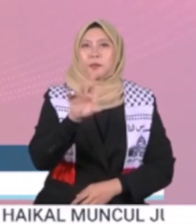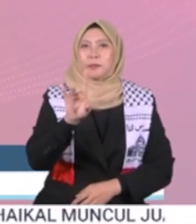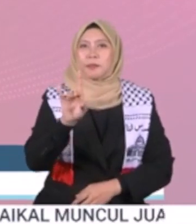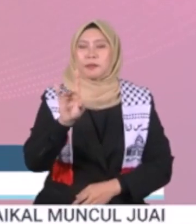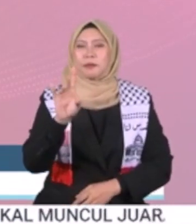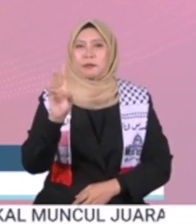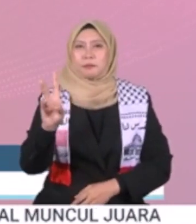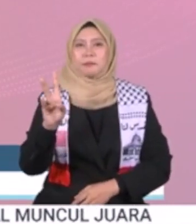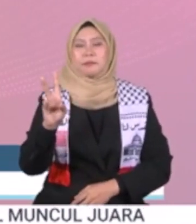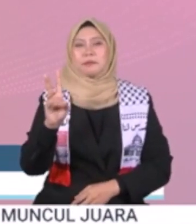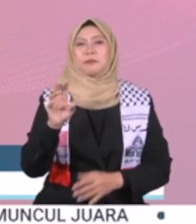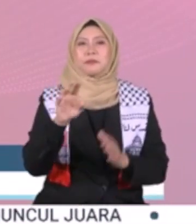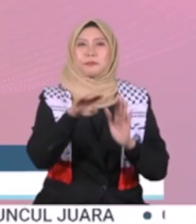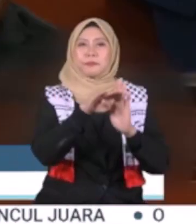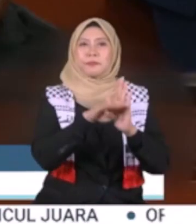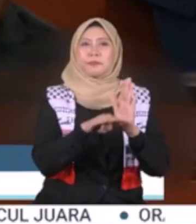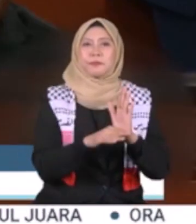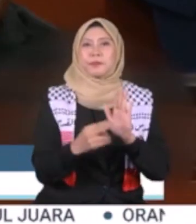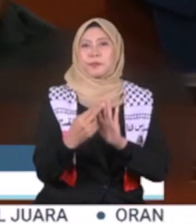kanun